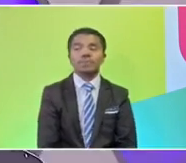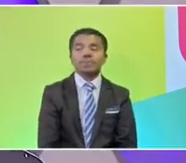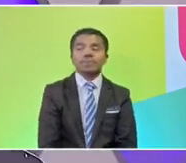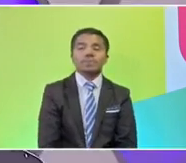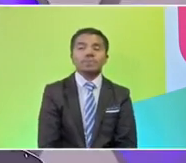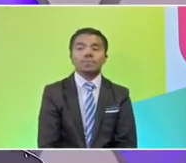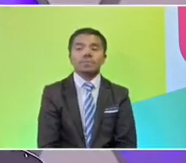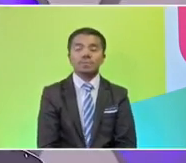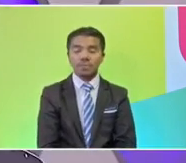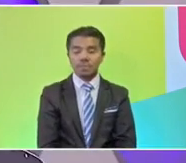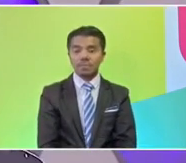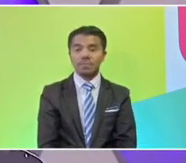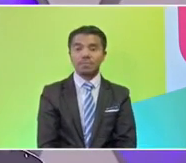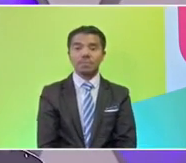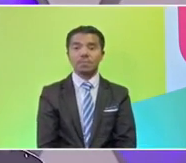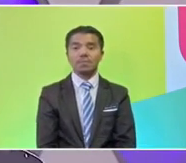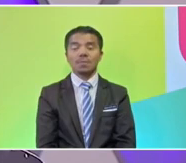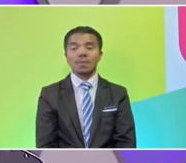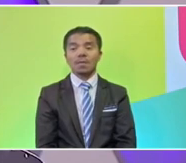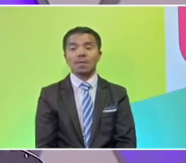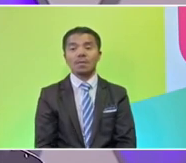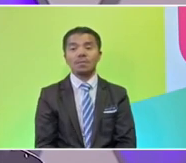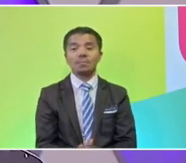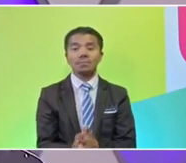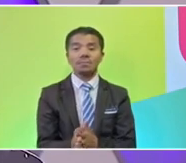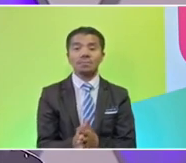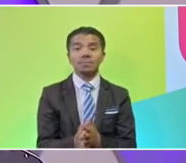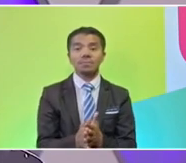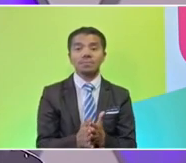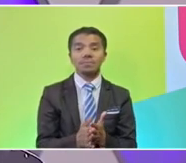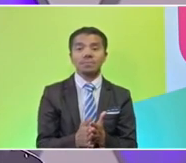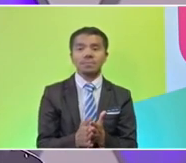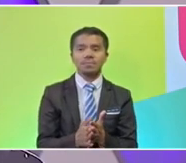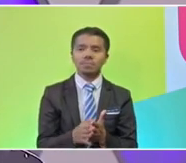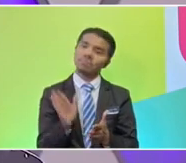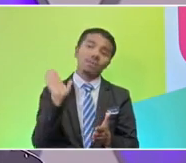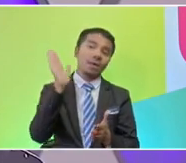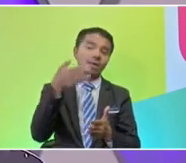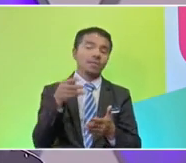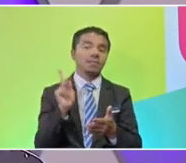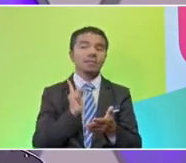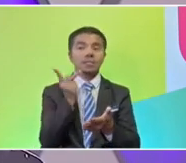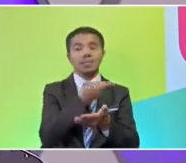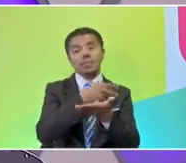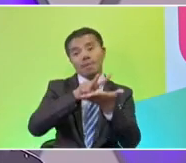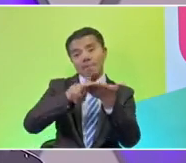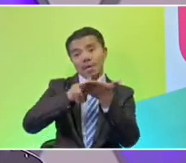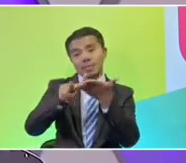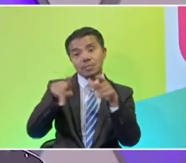Hanif baca bersama-sama dengan cikgur di luar sana Mari kita baca bersama daun